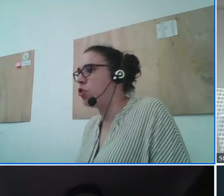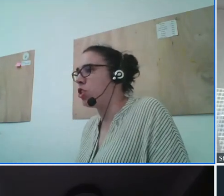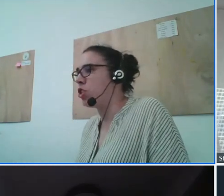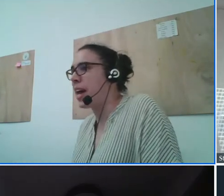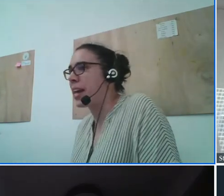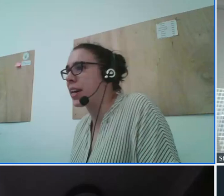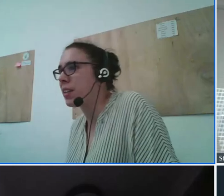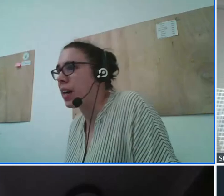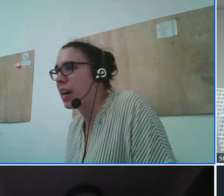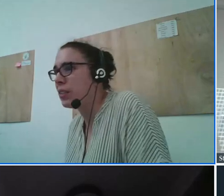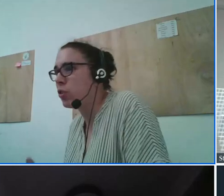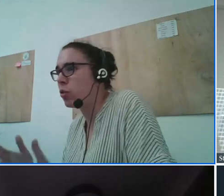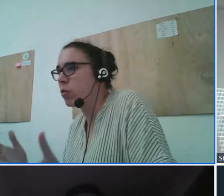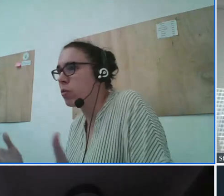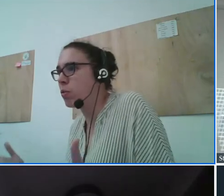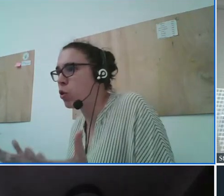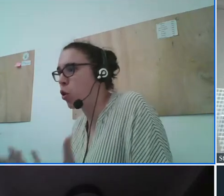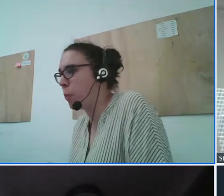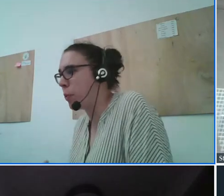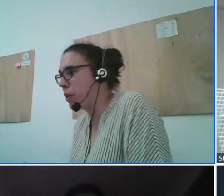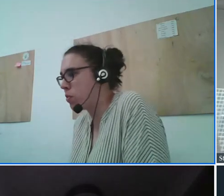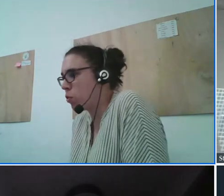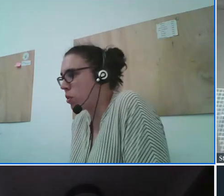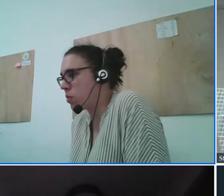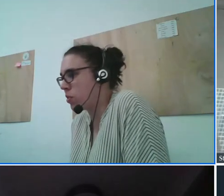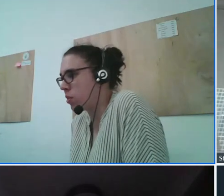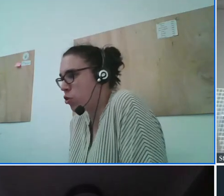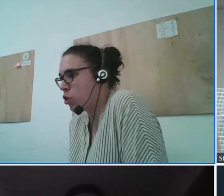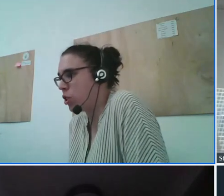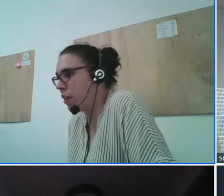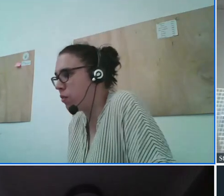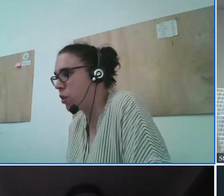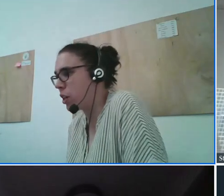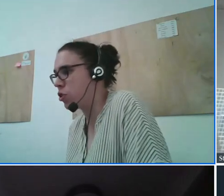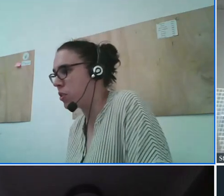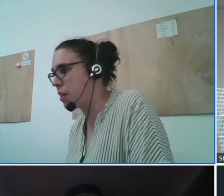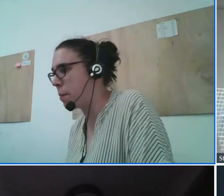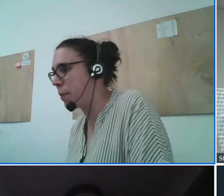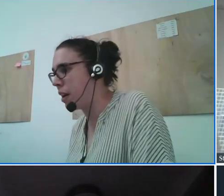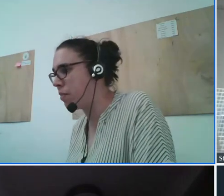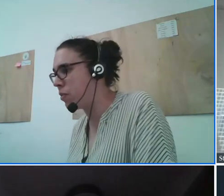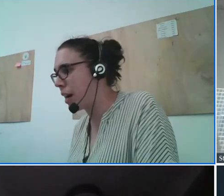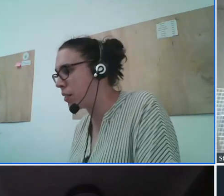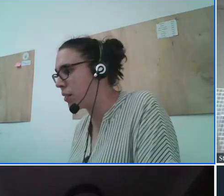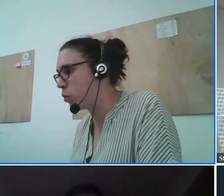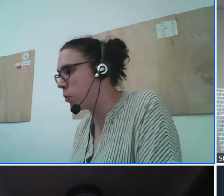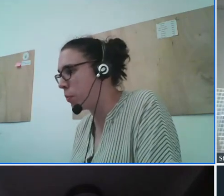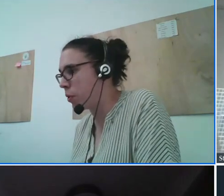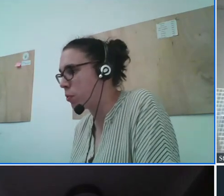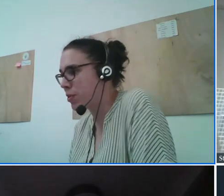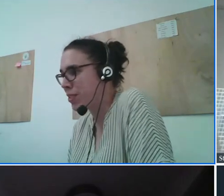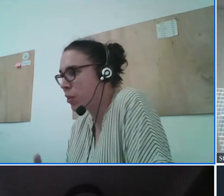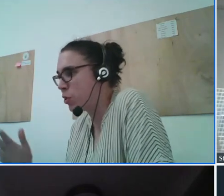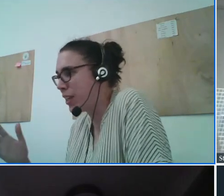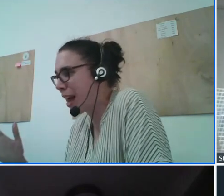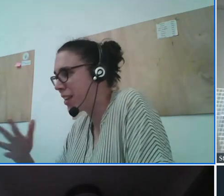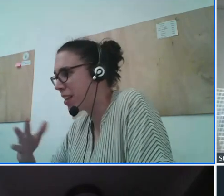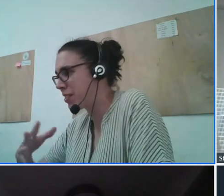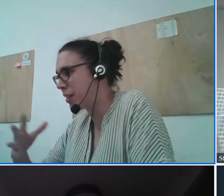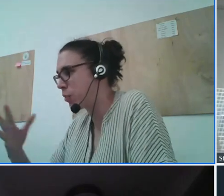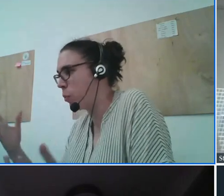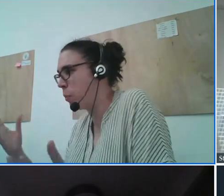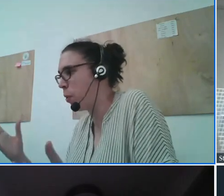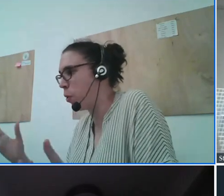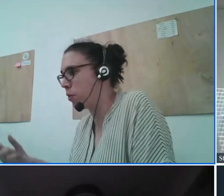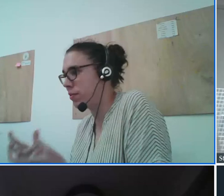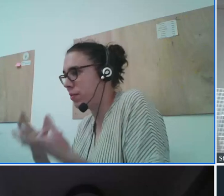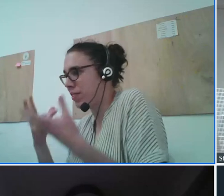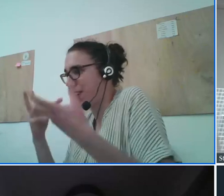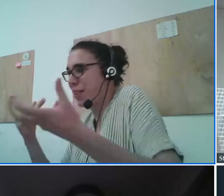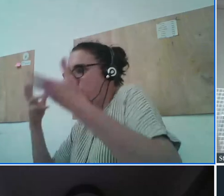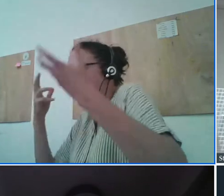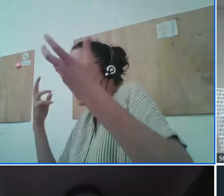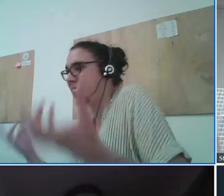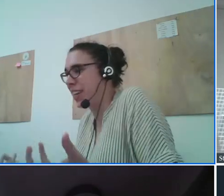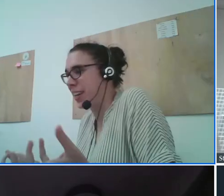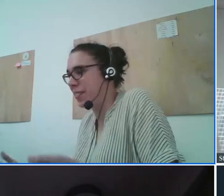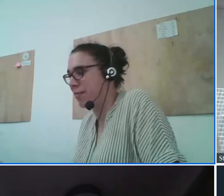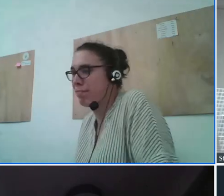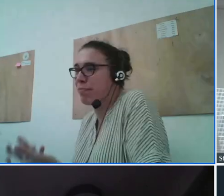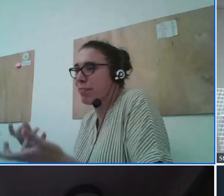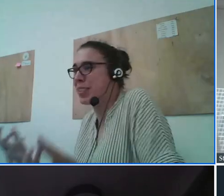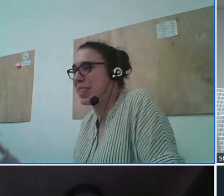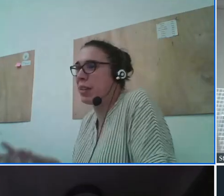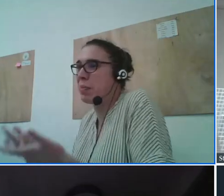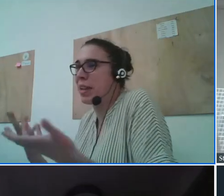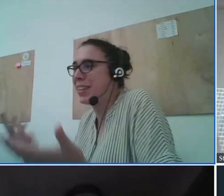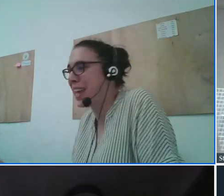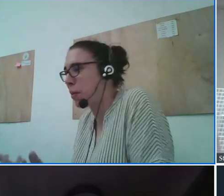un'azienda come Giter, che tra l'altro con l'open source ci lavora, ci ha sempre lavorato per un sacco di anni, è stato un po', tra